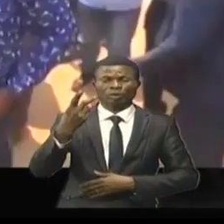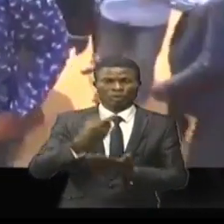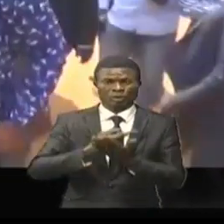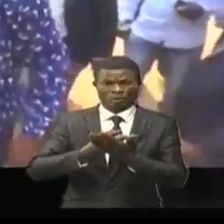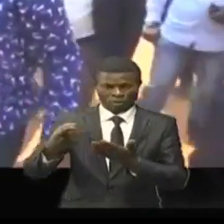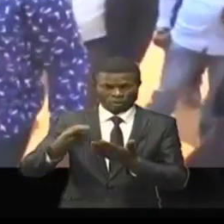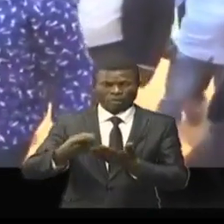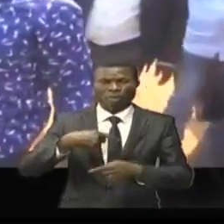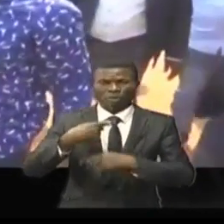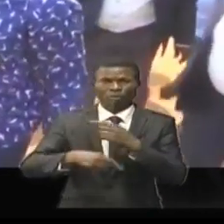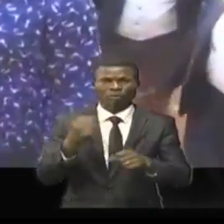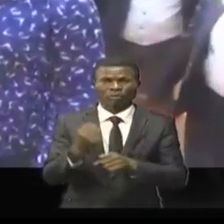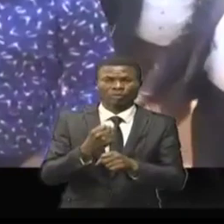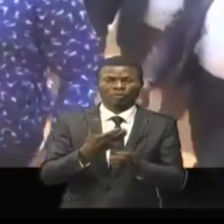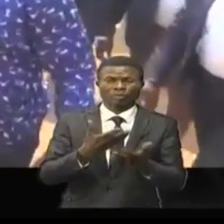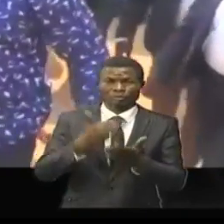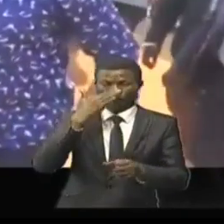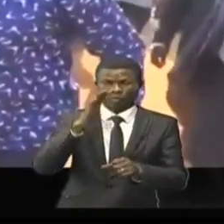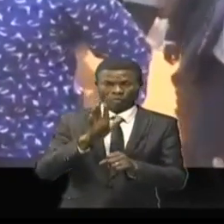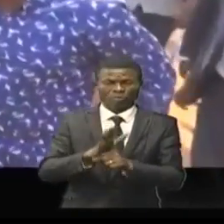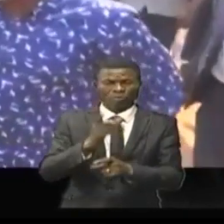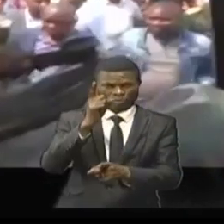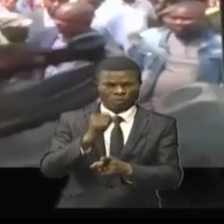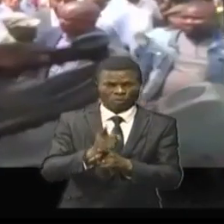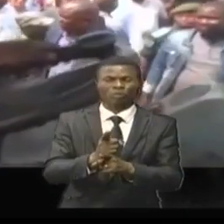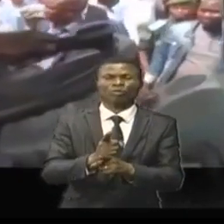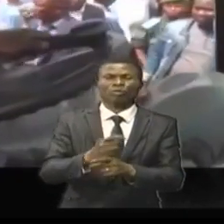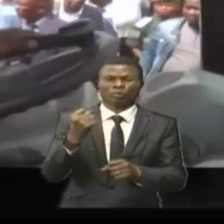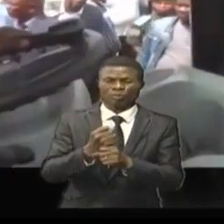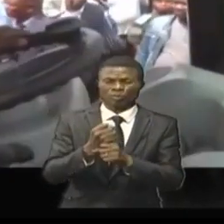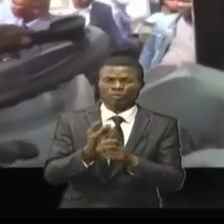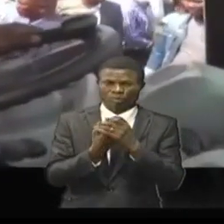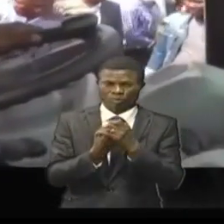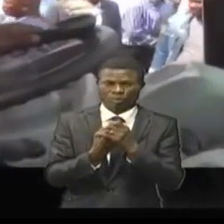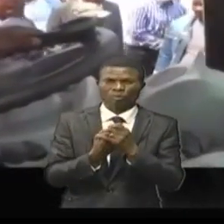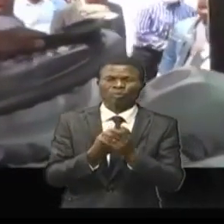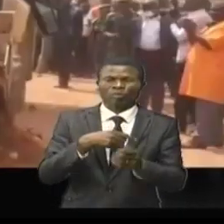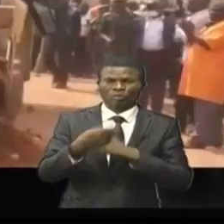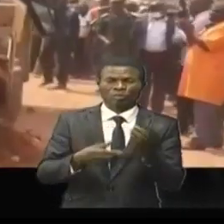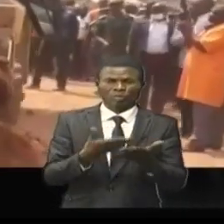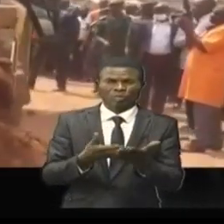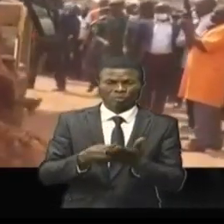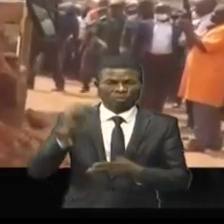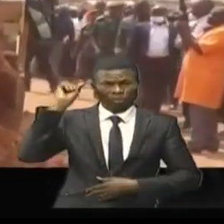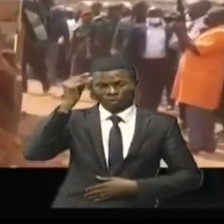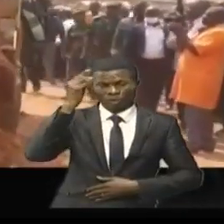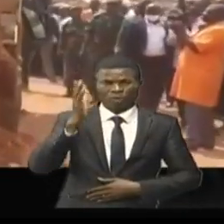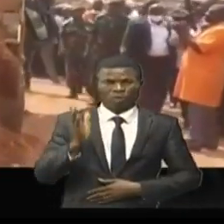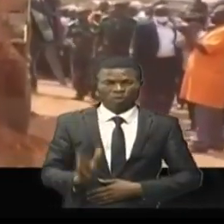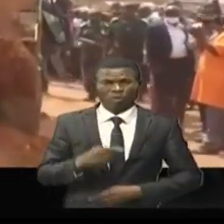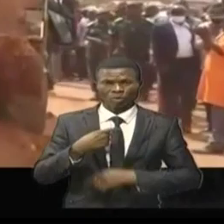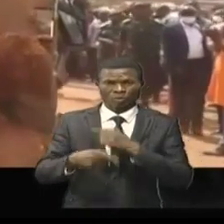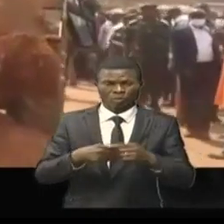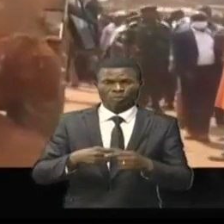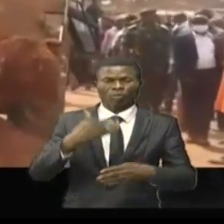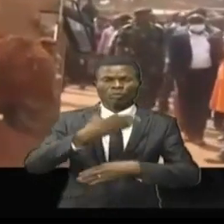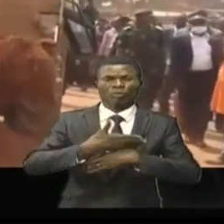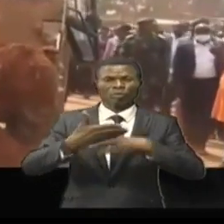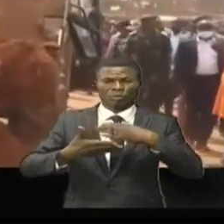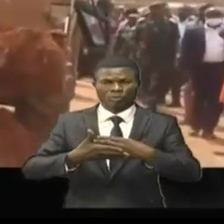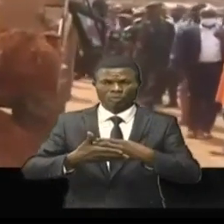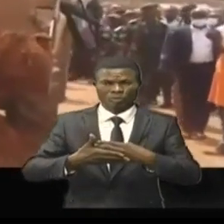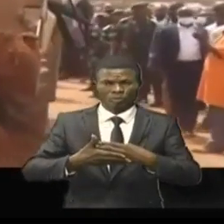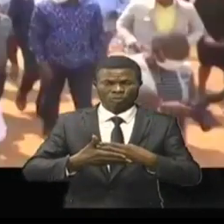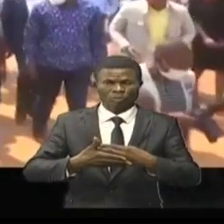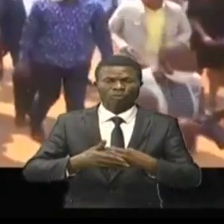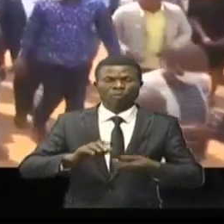Oui. Comme il avait promis aux religieuses de la vallée de la Kafubu, il y a près de 2 semaines, le gouverneur Jacques Kiaboula Katou a lancé la réhabilitation et